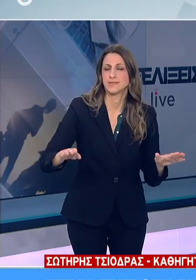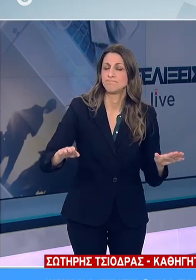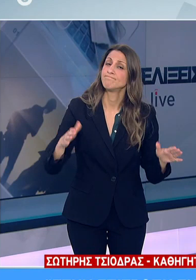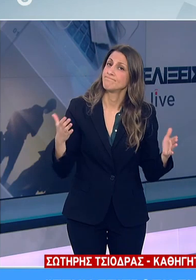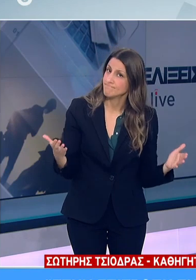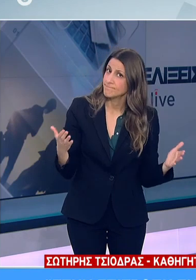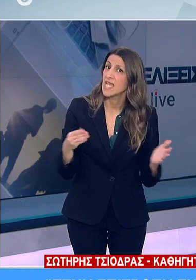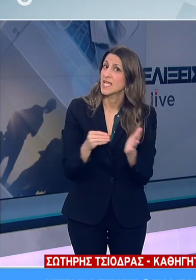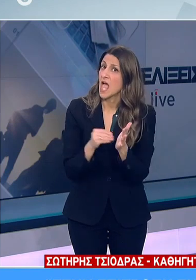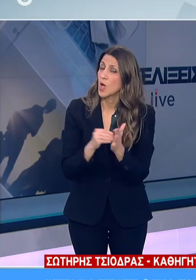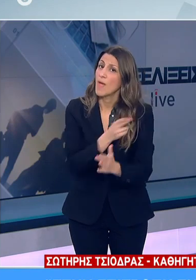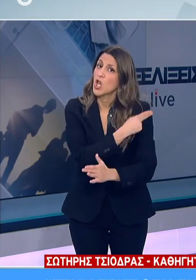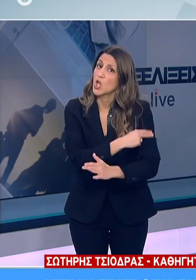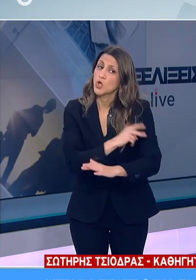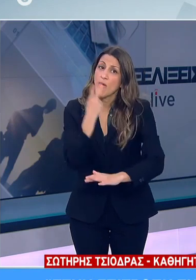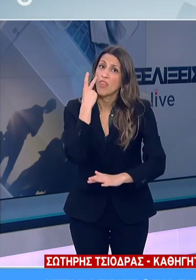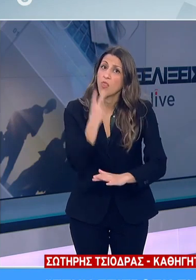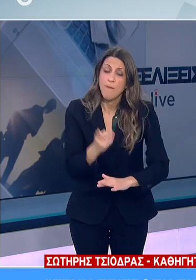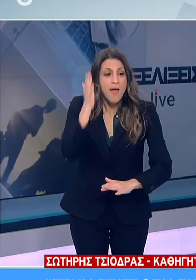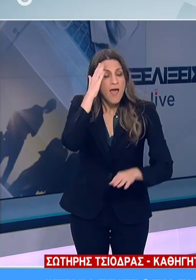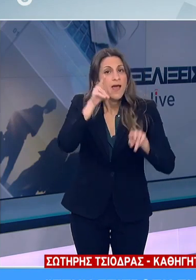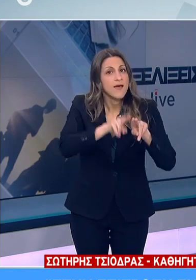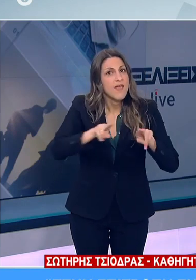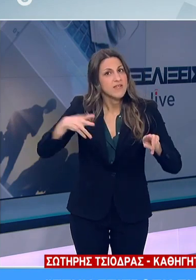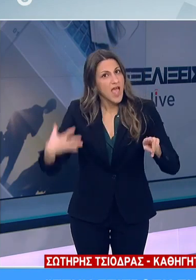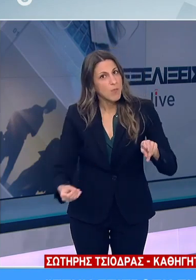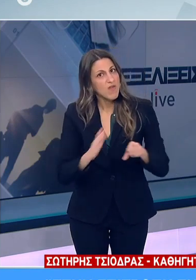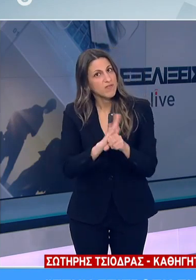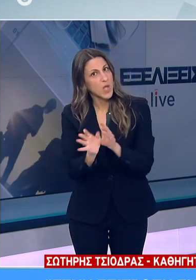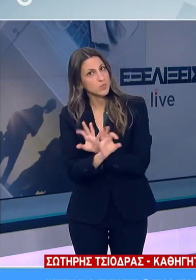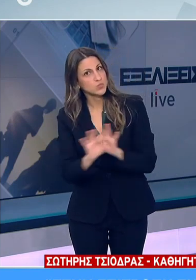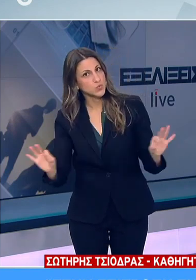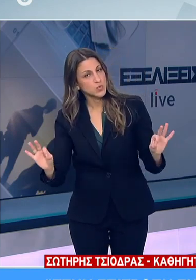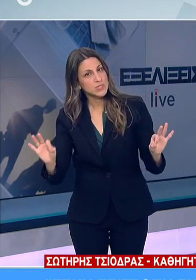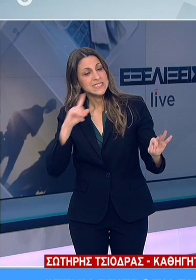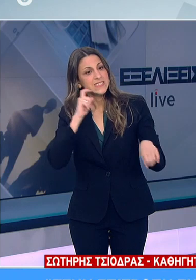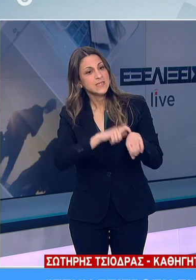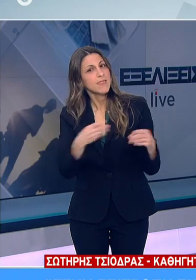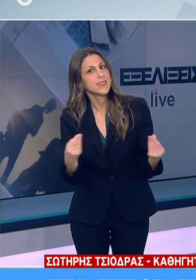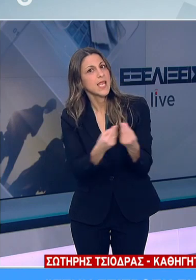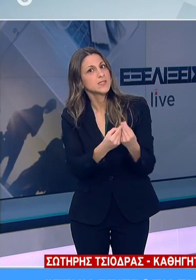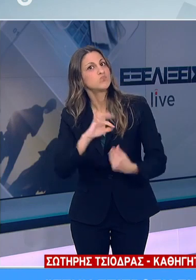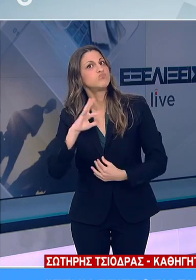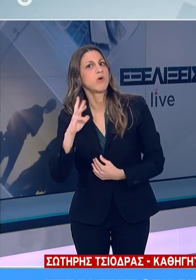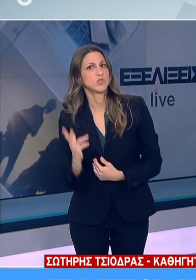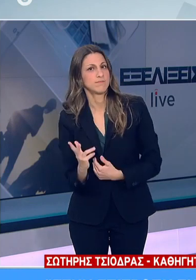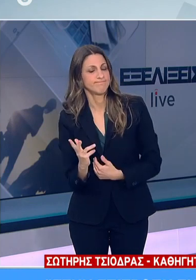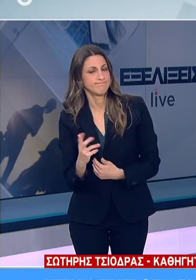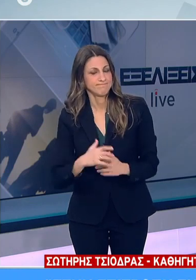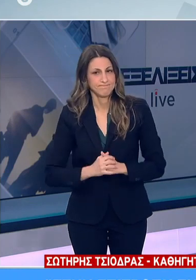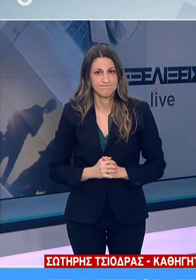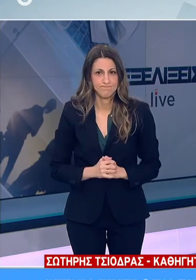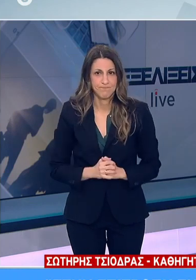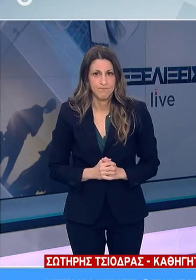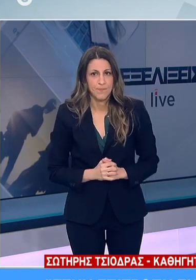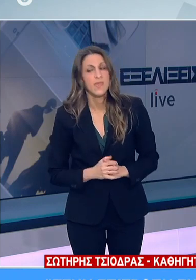φυσικά να υπάρχει και ορθή επιλογή των κατάλληλων χρονικών σημείων στα οποία πραγματοποιούνται οι αλλαγές στα μέτρα. Φάνηκε λοιπόν